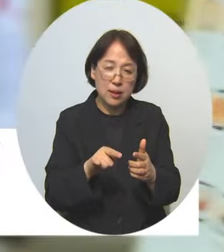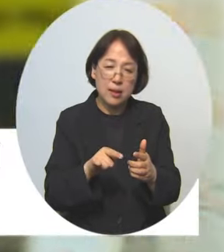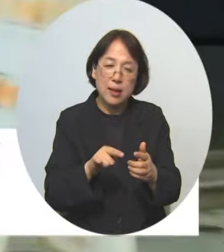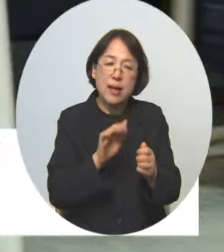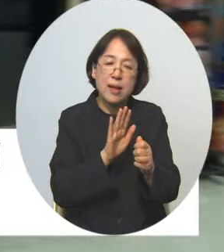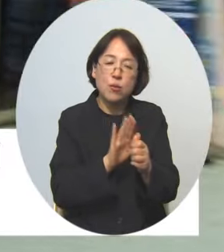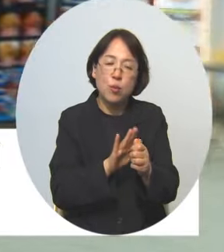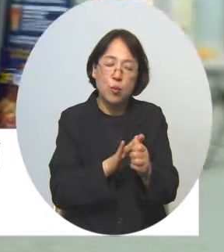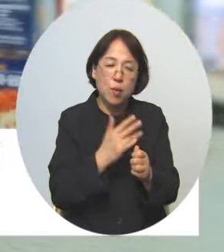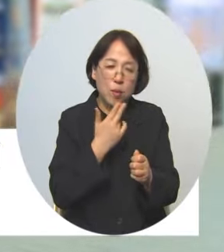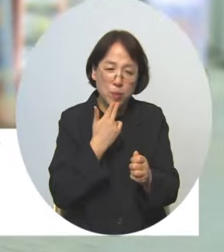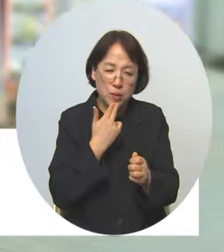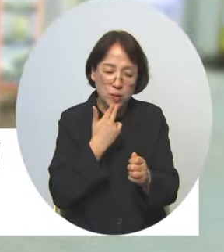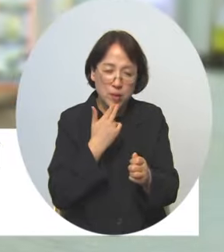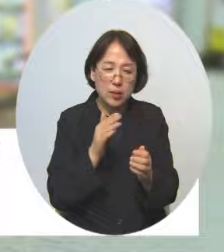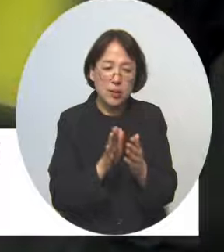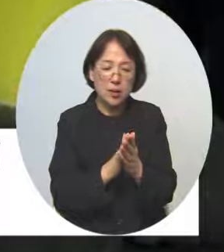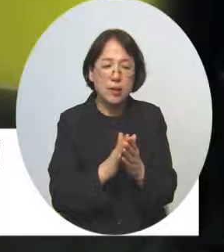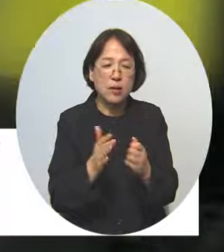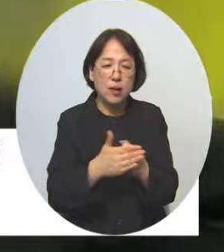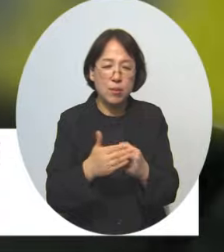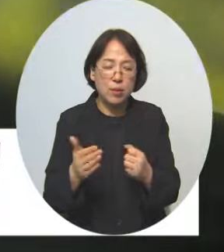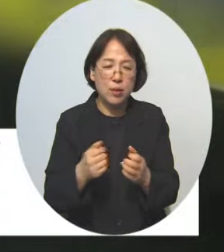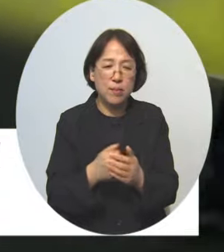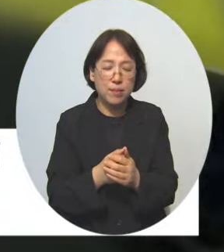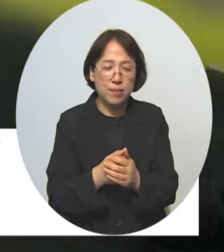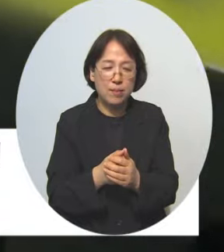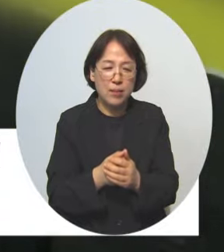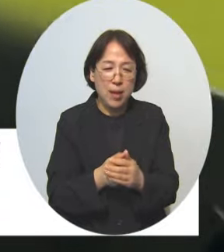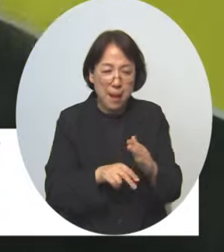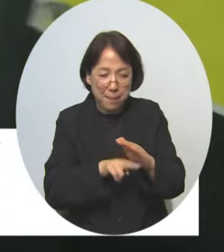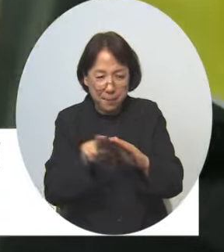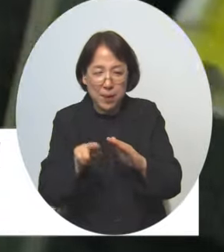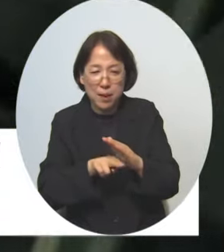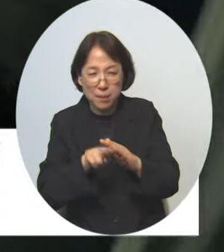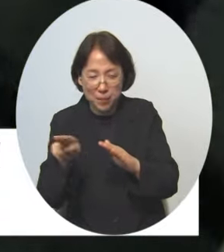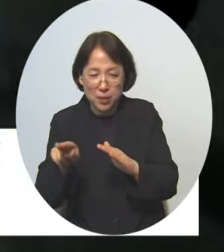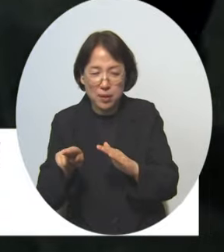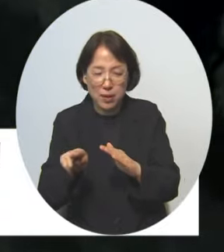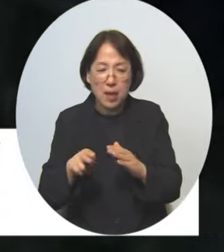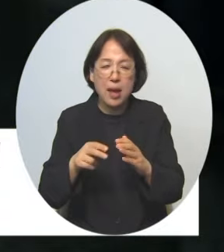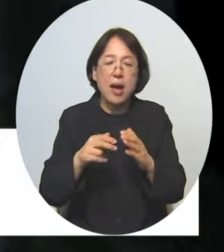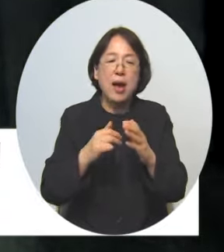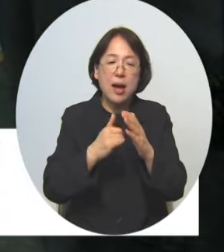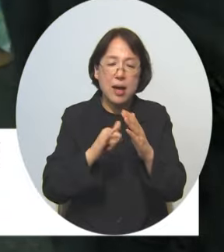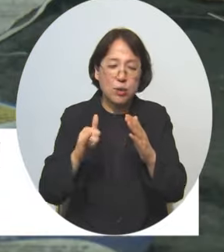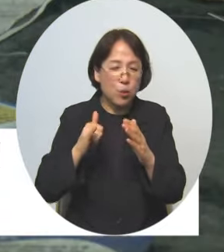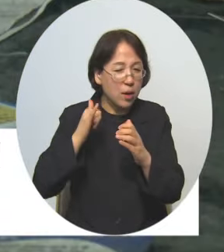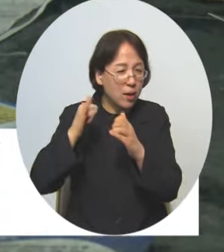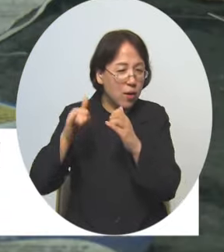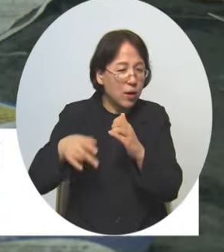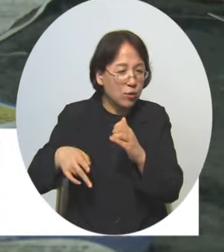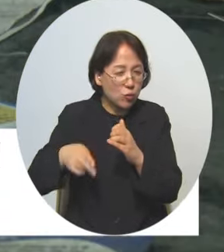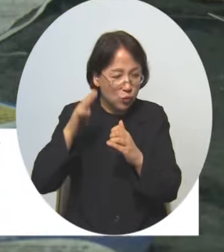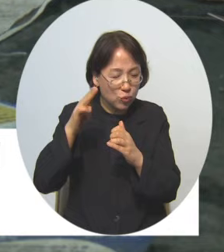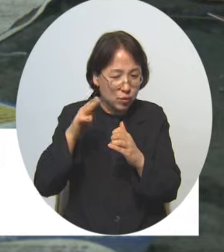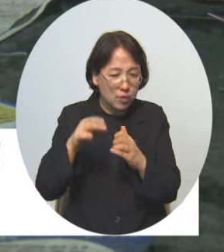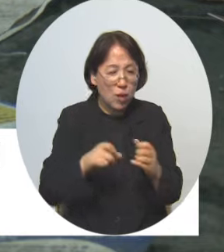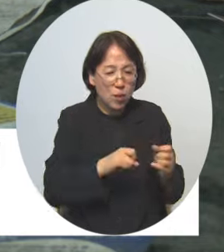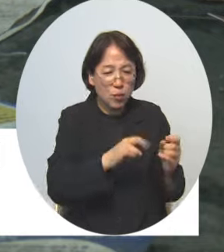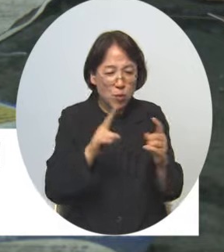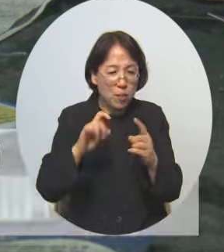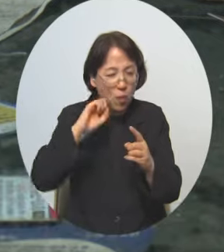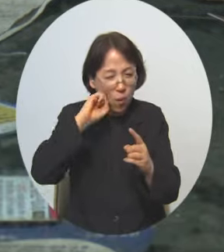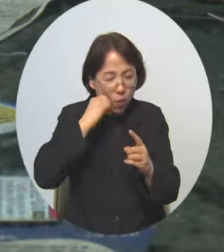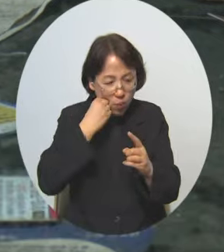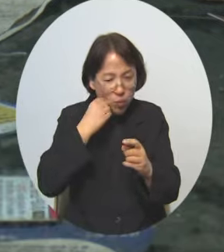이 때문에 본인 명의 휴대폰 없이 추심을 피해 다니다 가족과 연락도 두절돼 취약층 재기에 걸림돌이 된다는